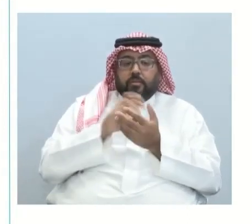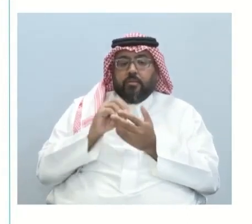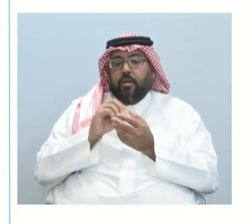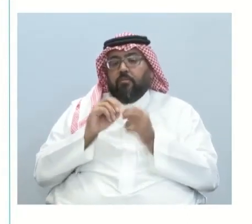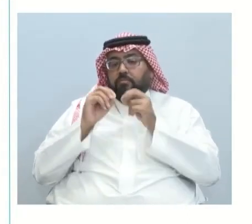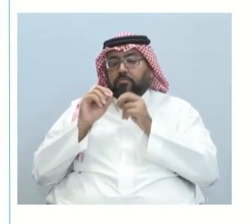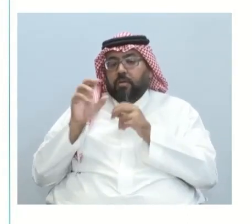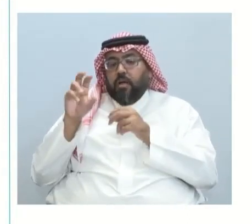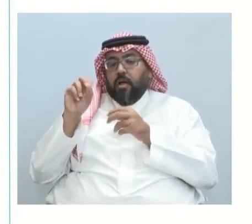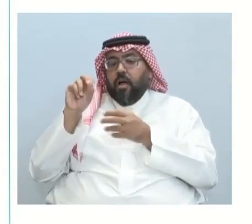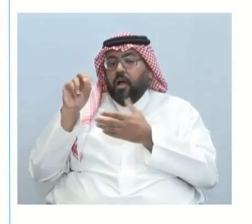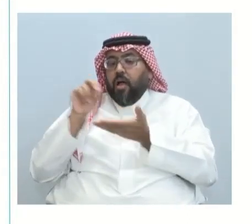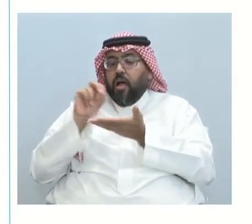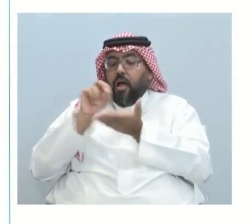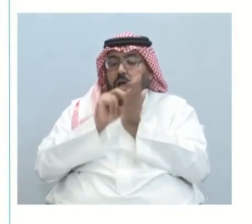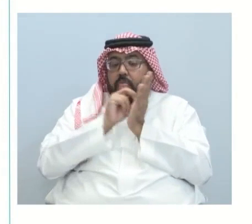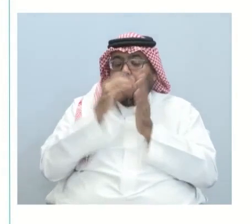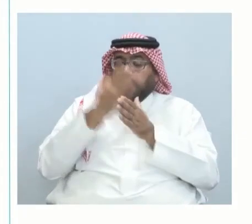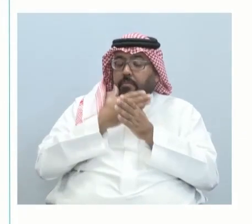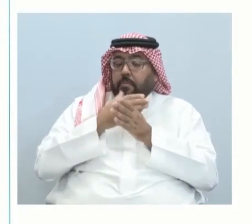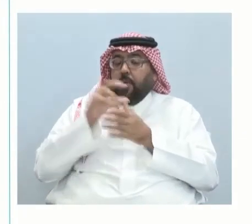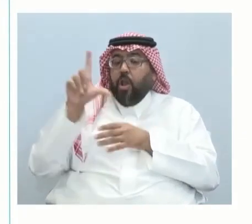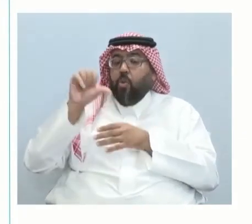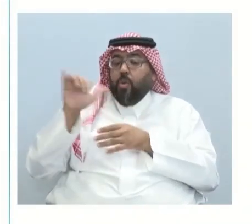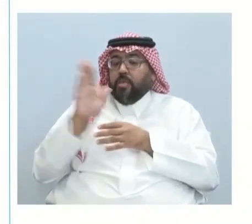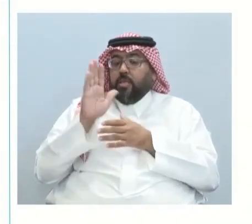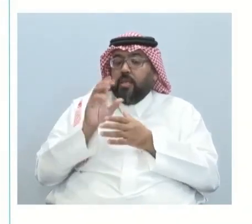لمنح الزوج من الالكترونات